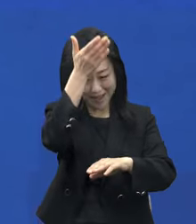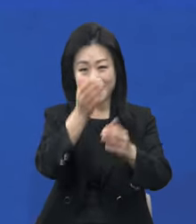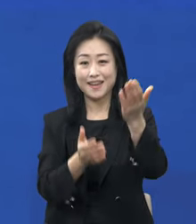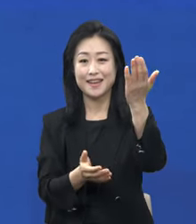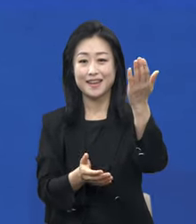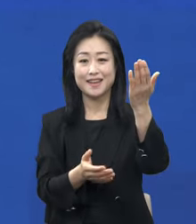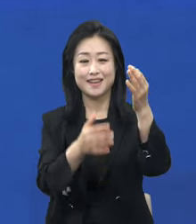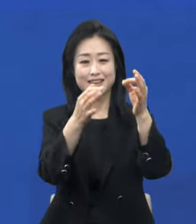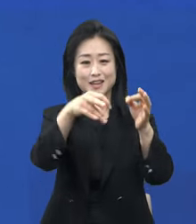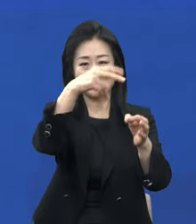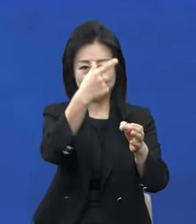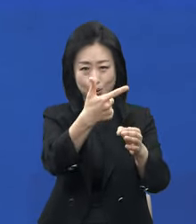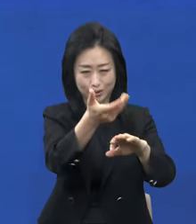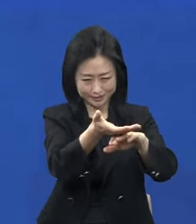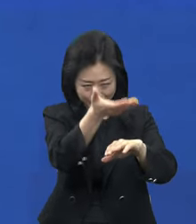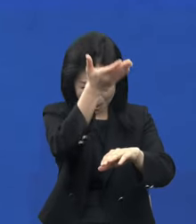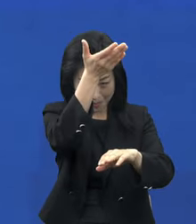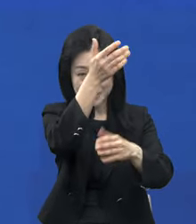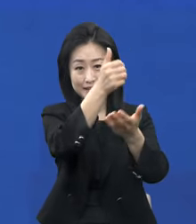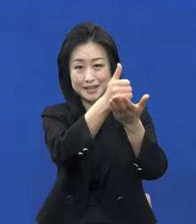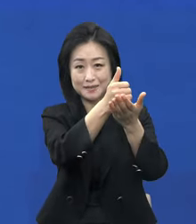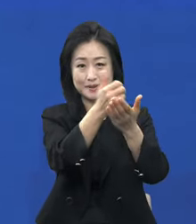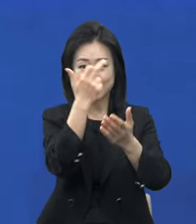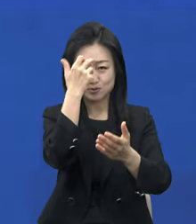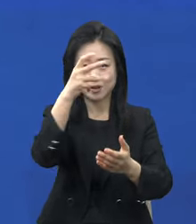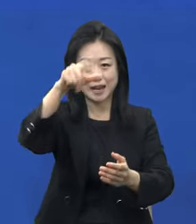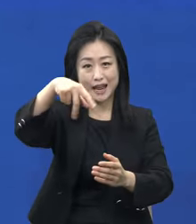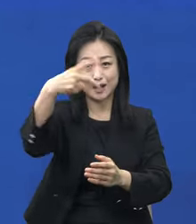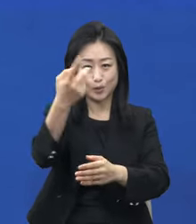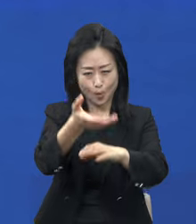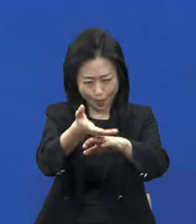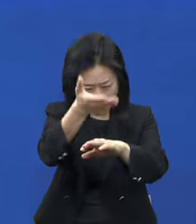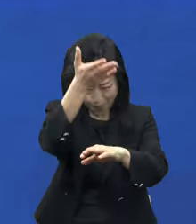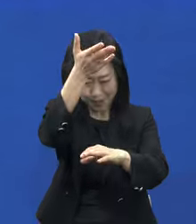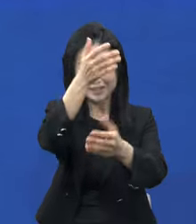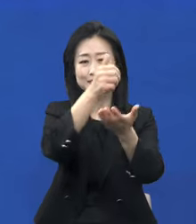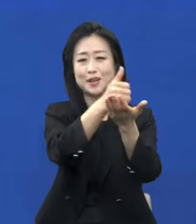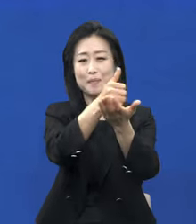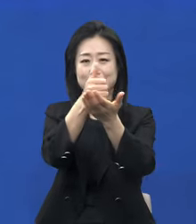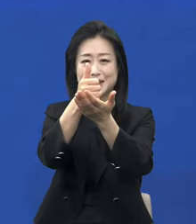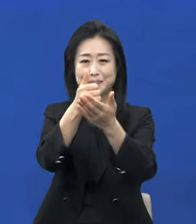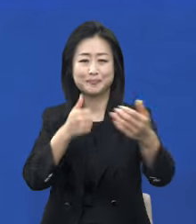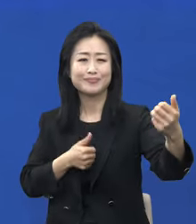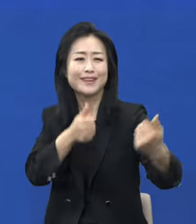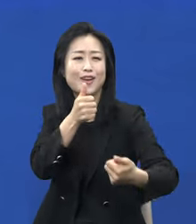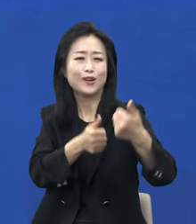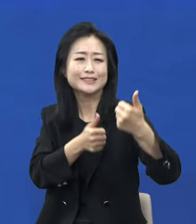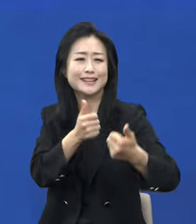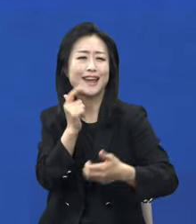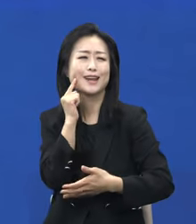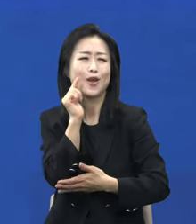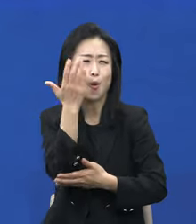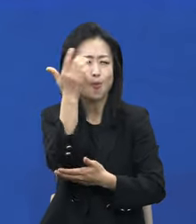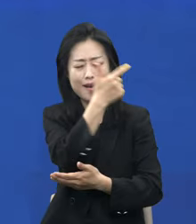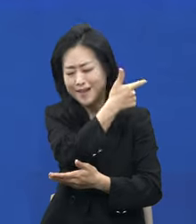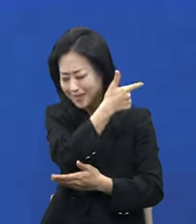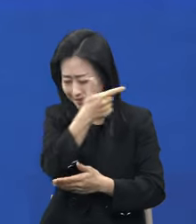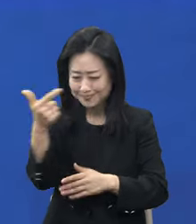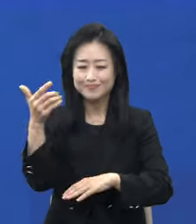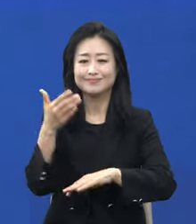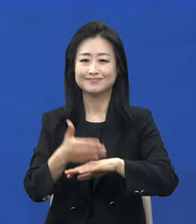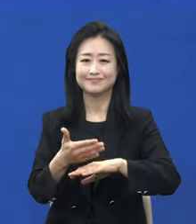우리 김손 선배님, 최낙도 선배님 이렇게 같이 경쟁할 수 있는 영광 주셔서 정말 대단히